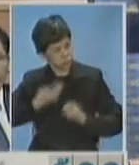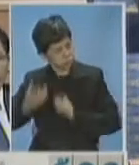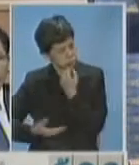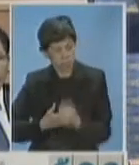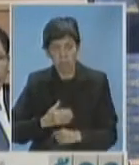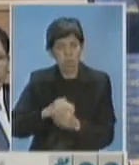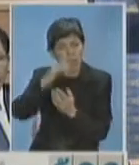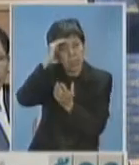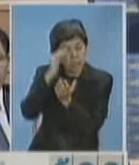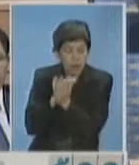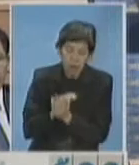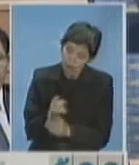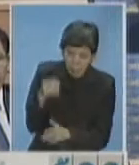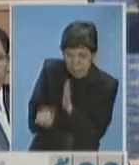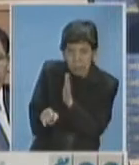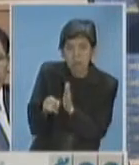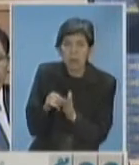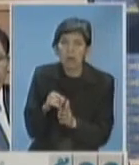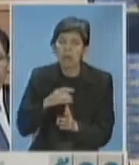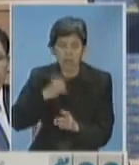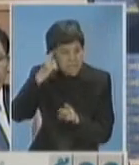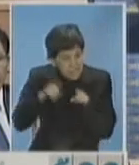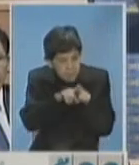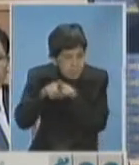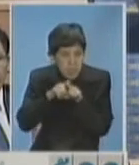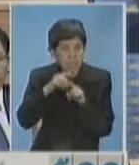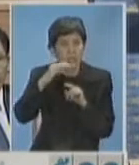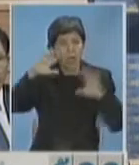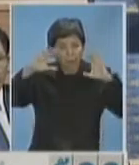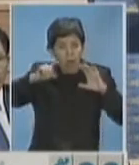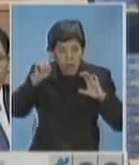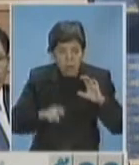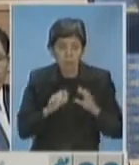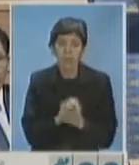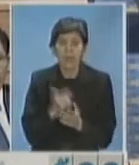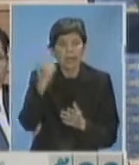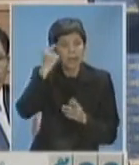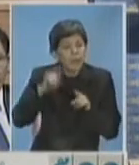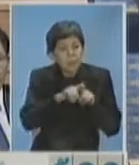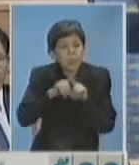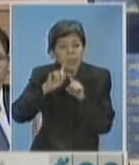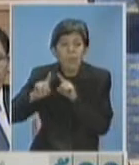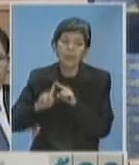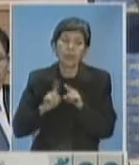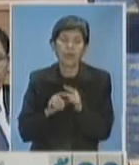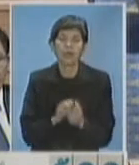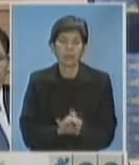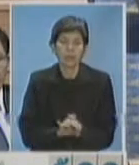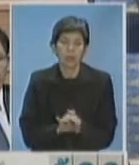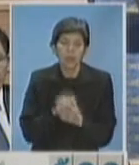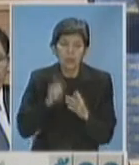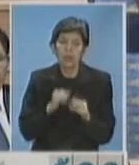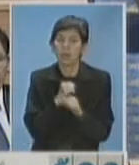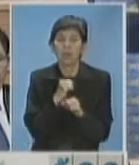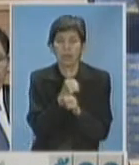ให้เฉลี่ยรัฐบาลต้องให้เห็นด้วยกับรัฐบาลต้องเห็นพ้องด้วยกับรัฐบาลทั้งหมดเลยครับจึงจะปลอ